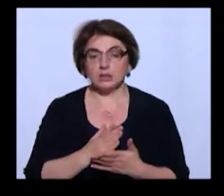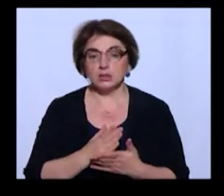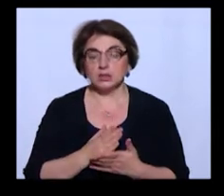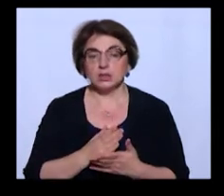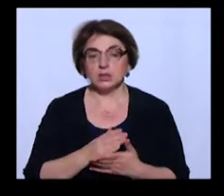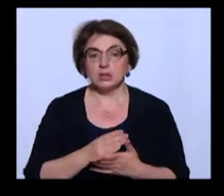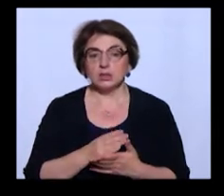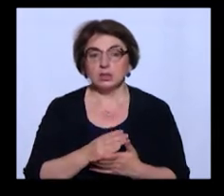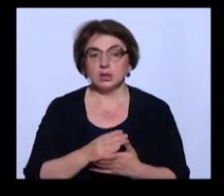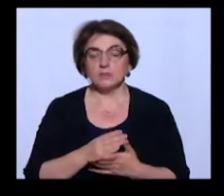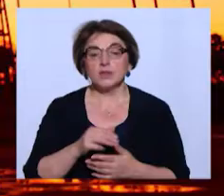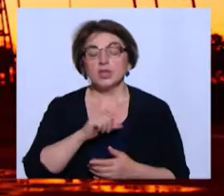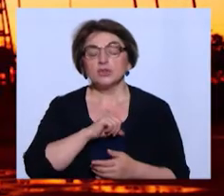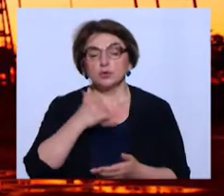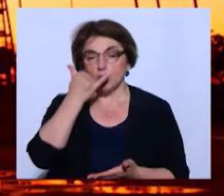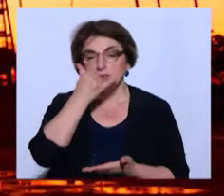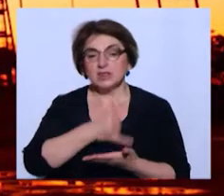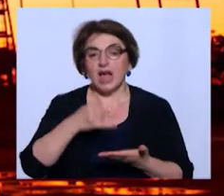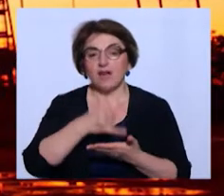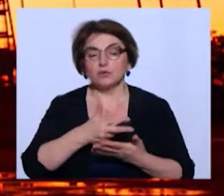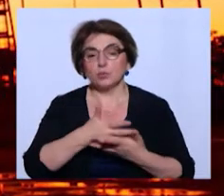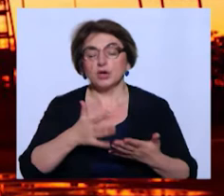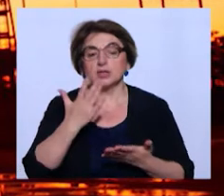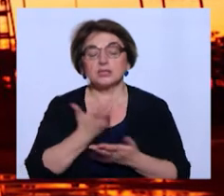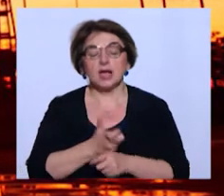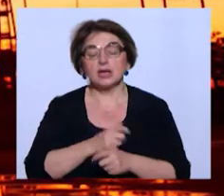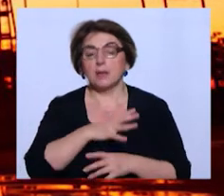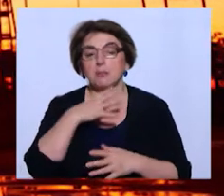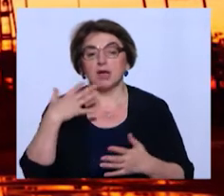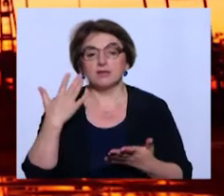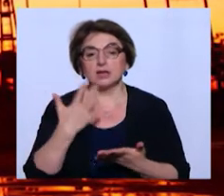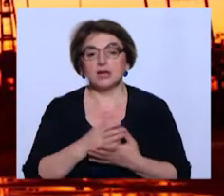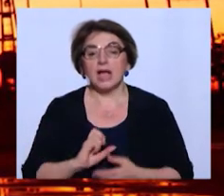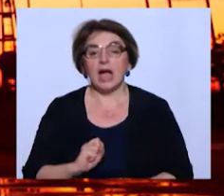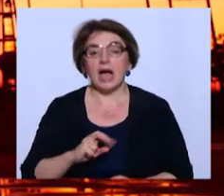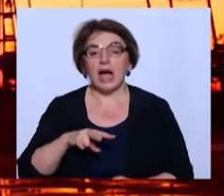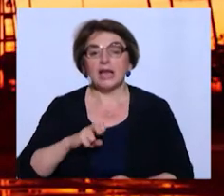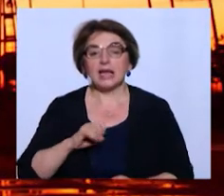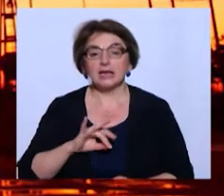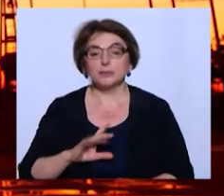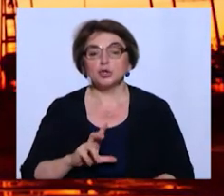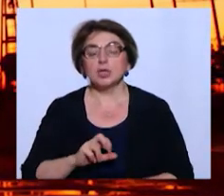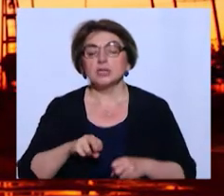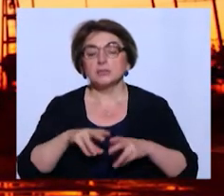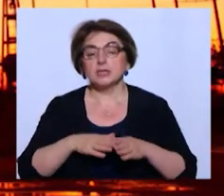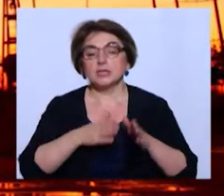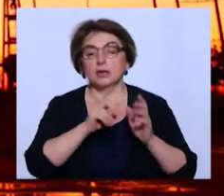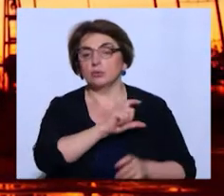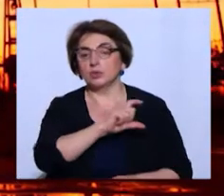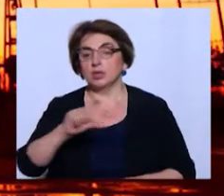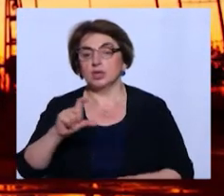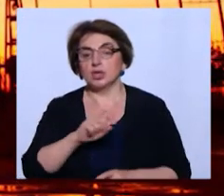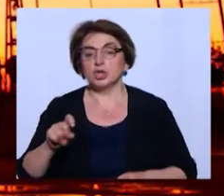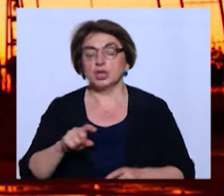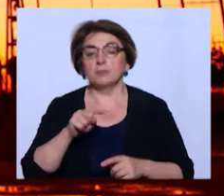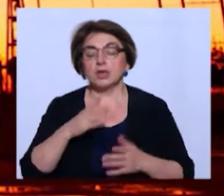ნავთობის შემცველობა ძალიან დიდია, ეს არის ალკანების ჰომოლოგიური რიგის და მასში